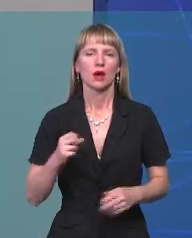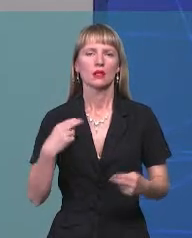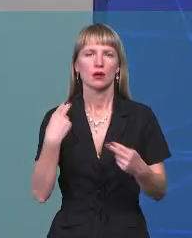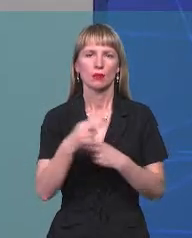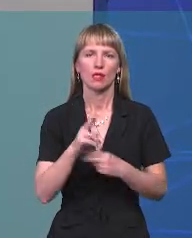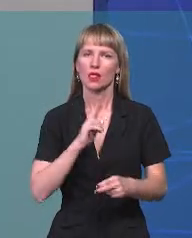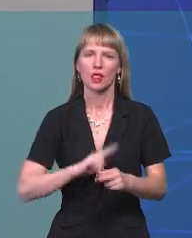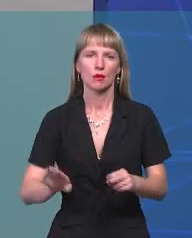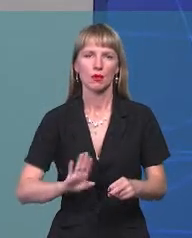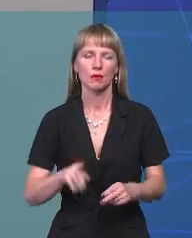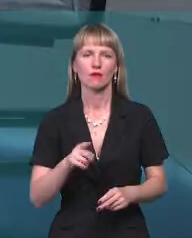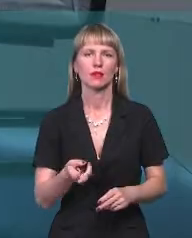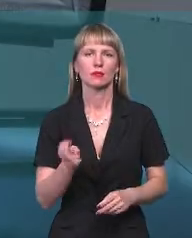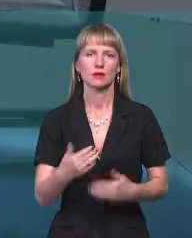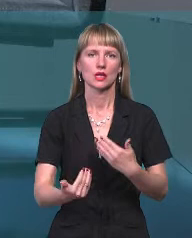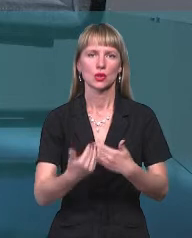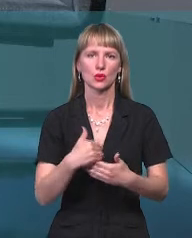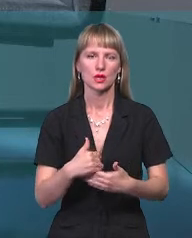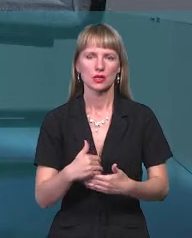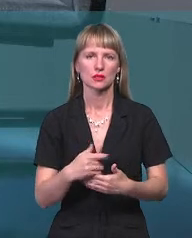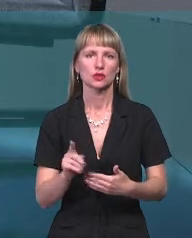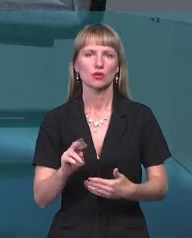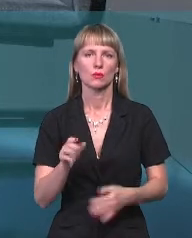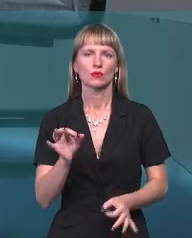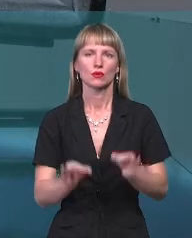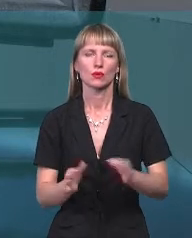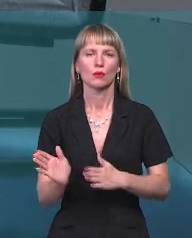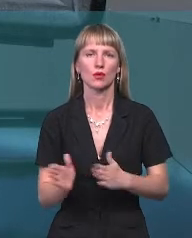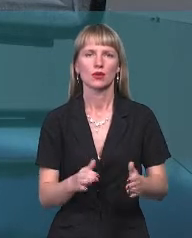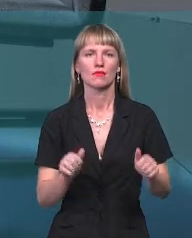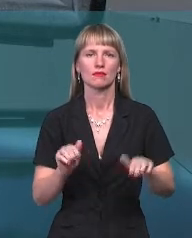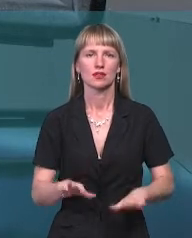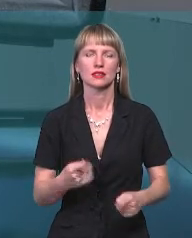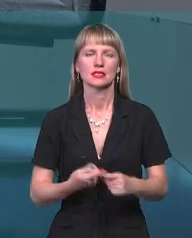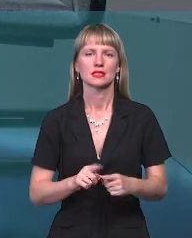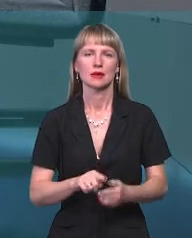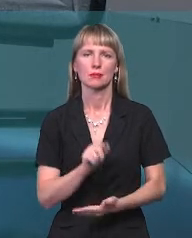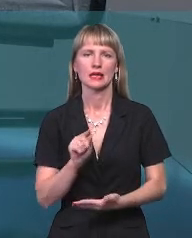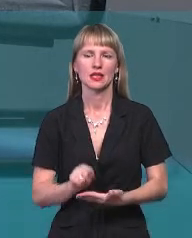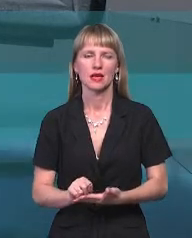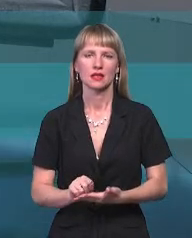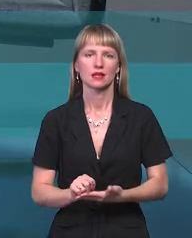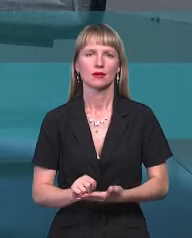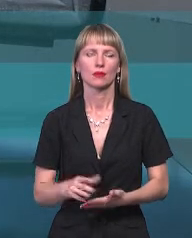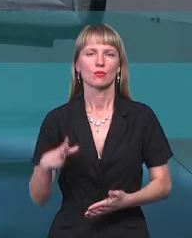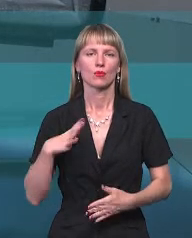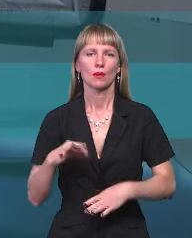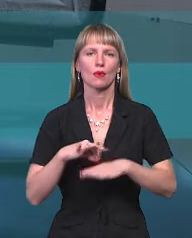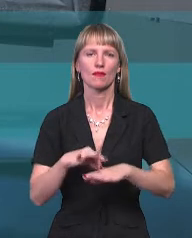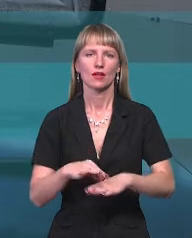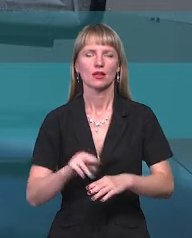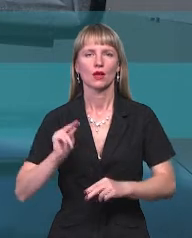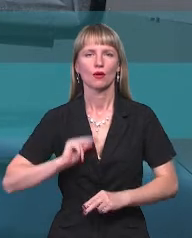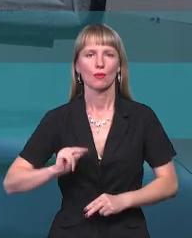зникла. Вона звернулася до нас, щоб в судовому порядку вирішити це питання. Ну, була проведена